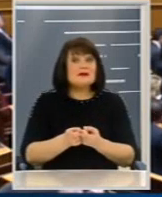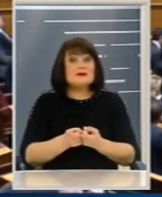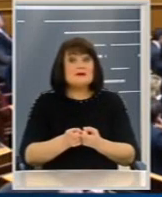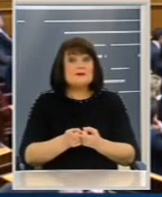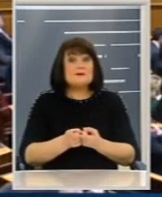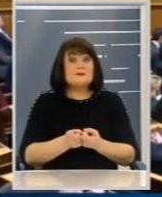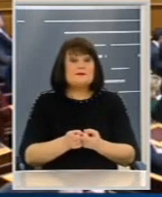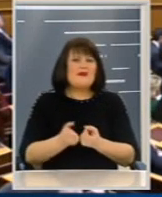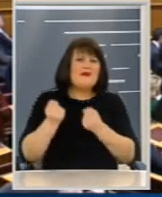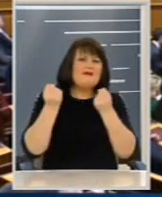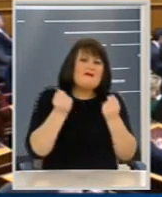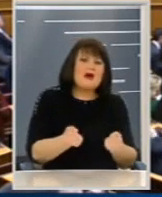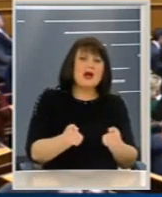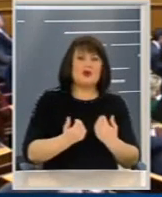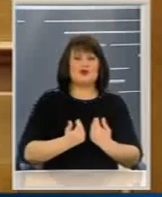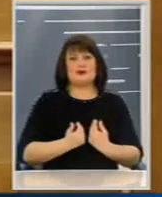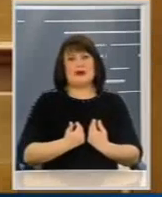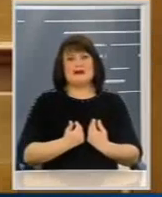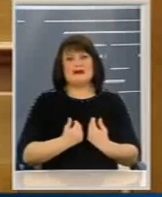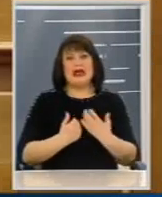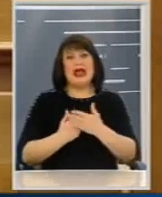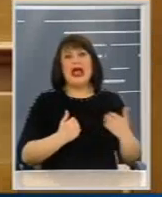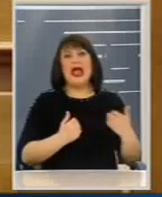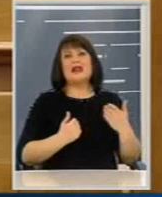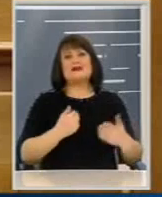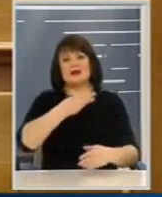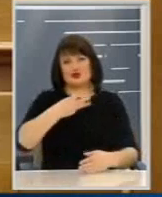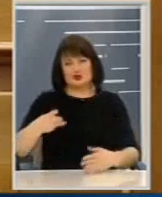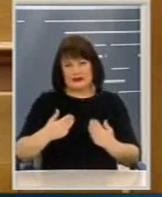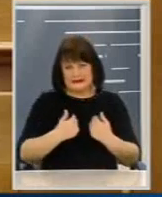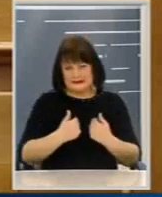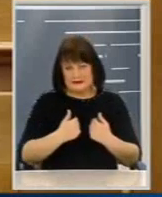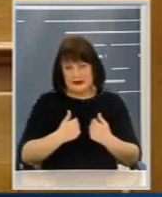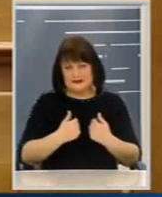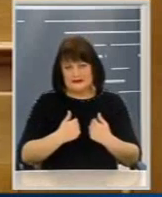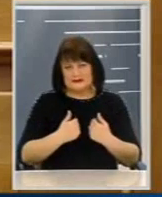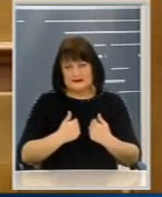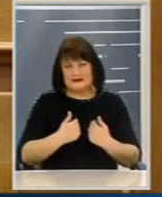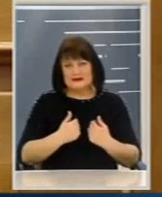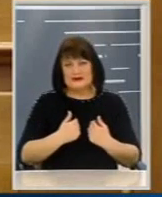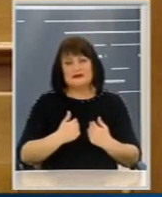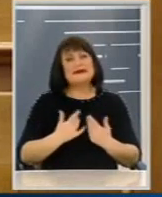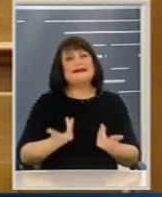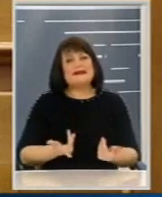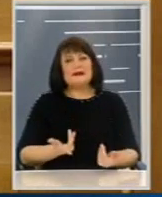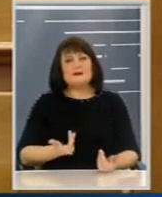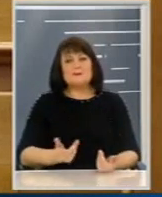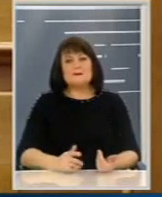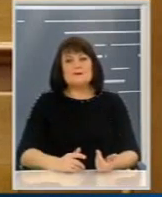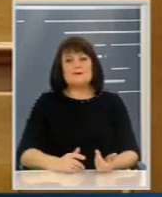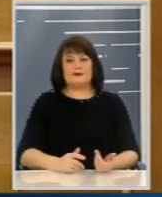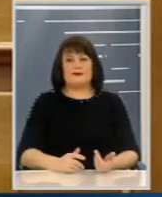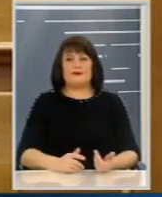είναι να φορτώσετε στην αριστερά και ειδικότερα στον ΣΥΡΙΖΑ την ιδιοκτησία κάθε